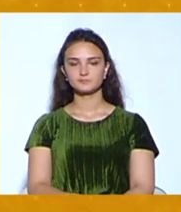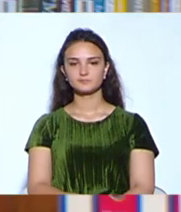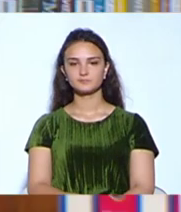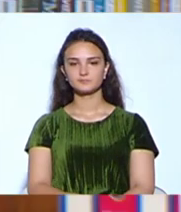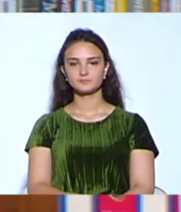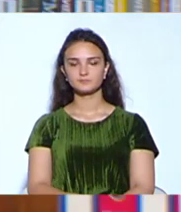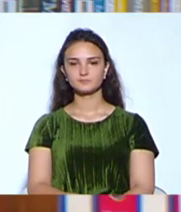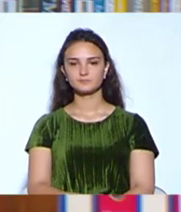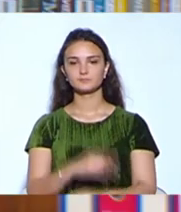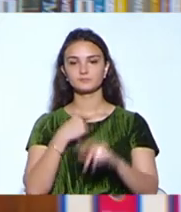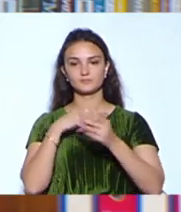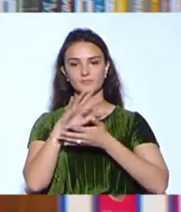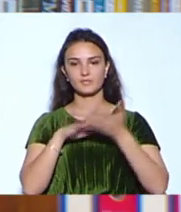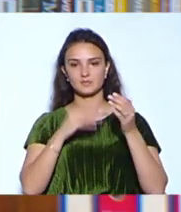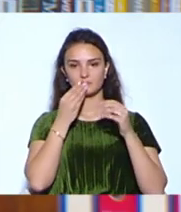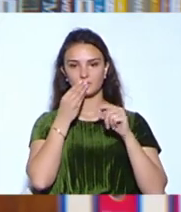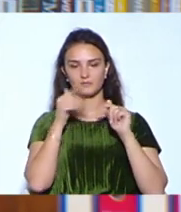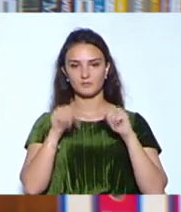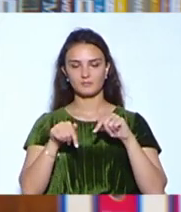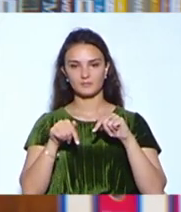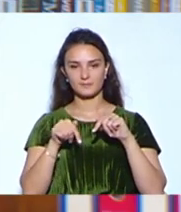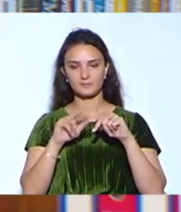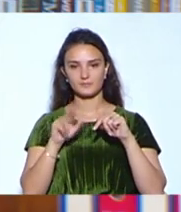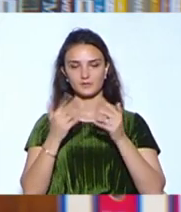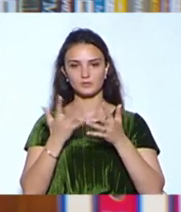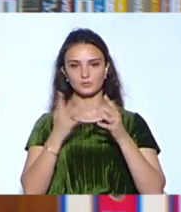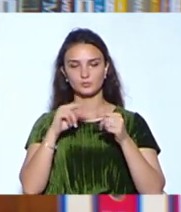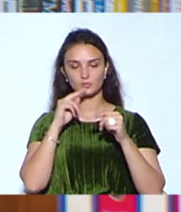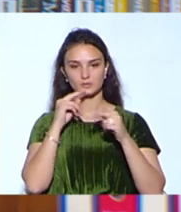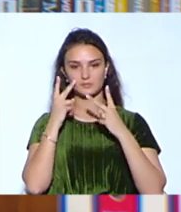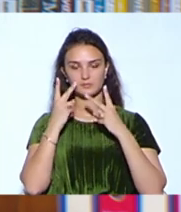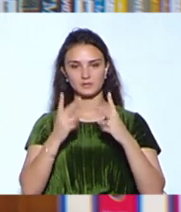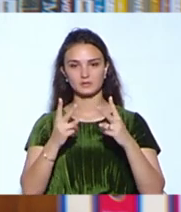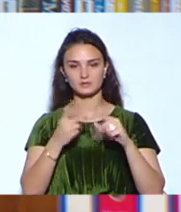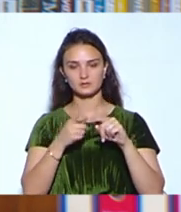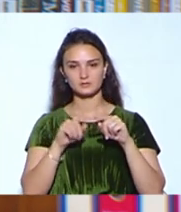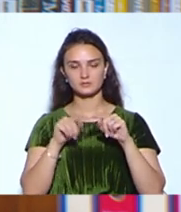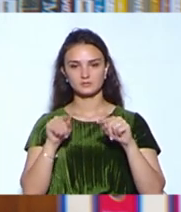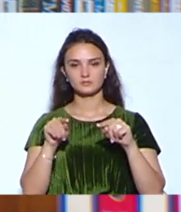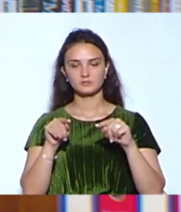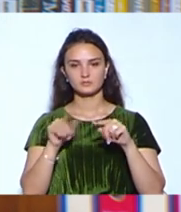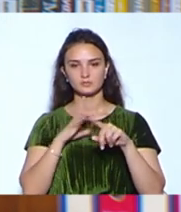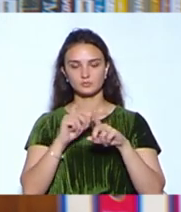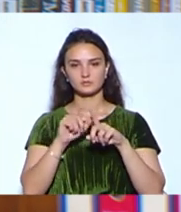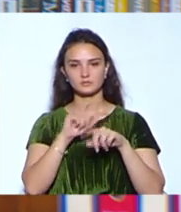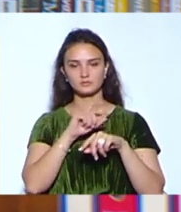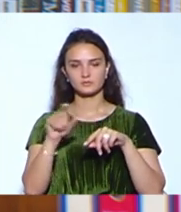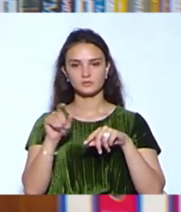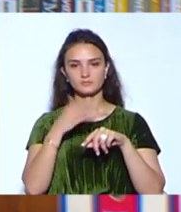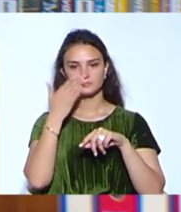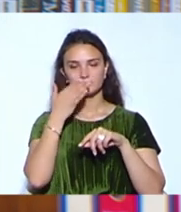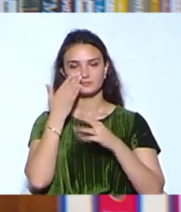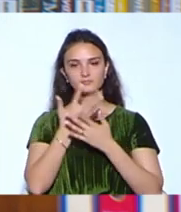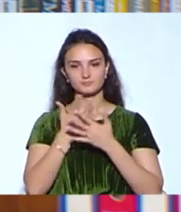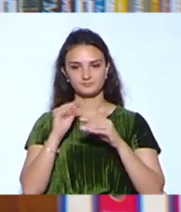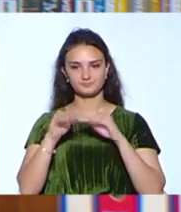მე ვაგრძელებ კვების ბლოკიდან და თუ მიაქციეთ ყურადღება საგანგებო ხაზგასმული იყო სიახლეში